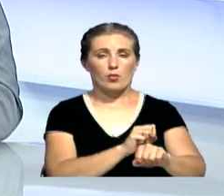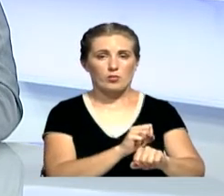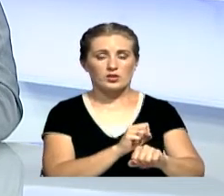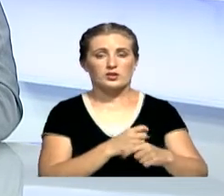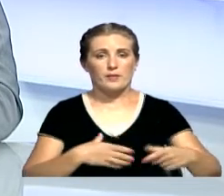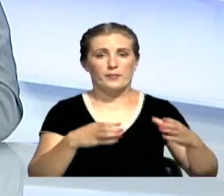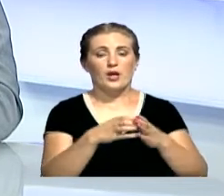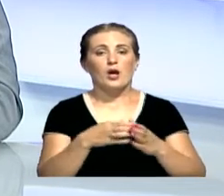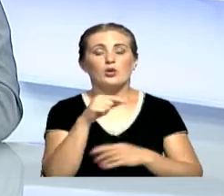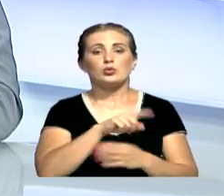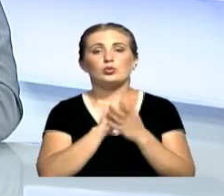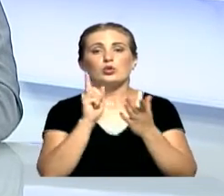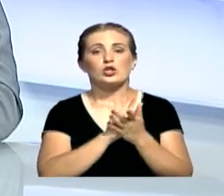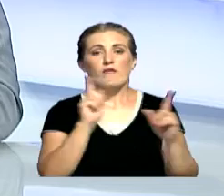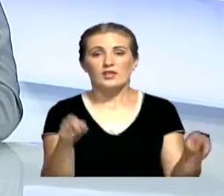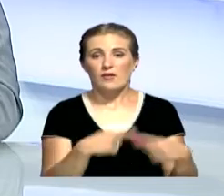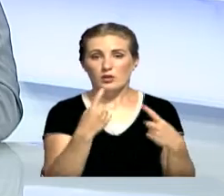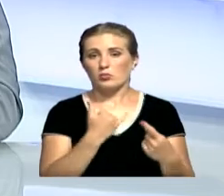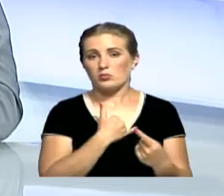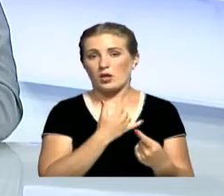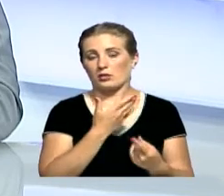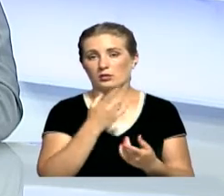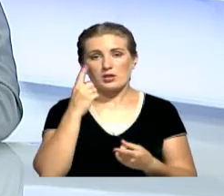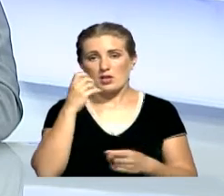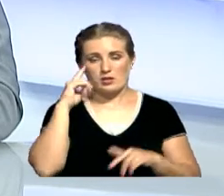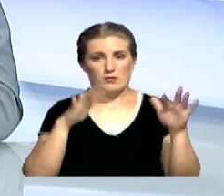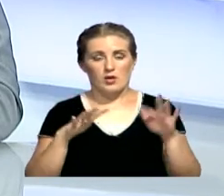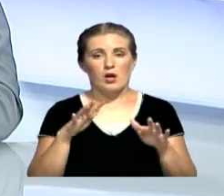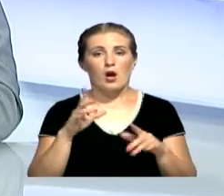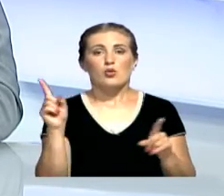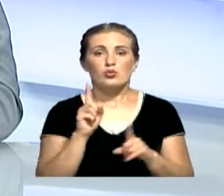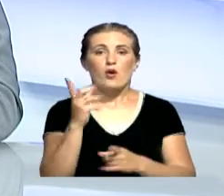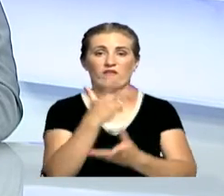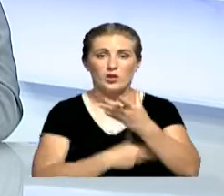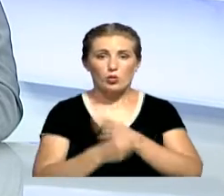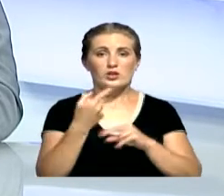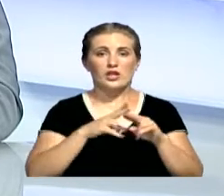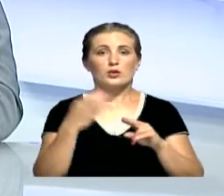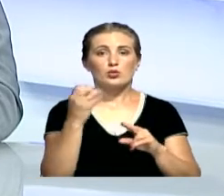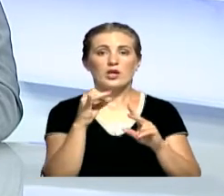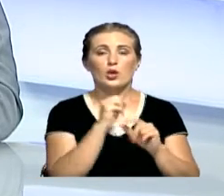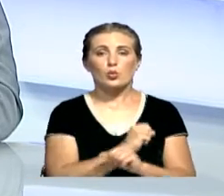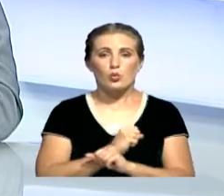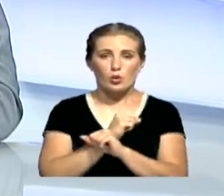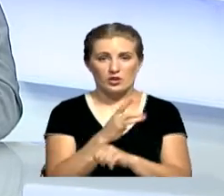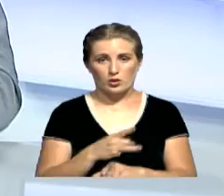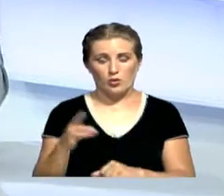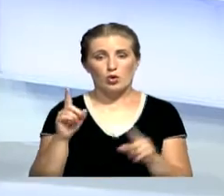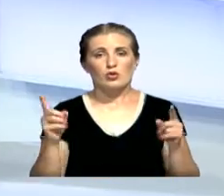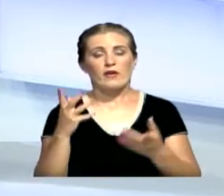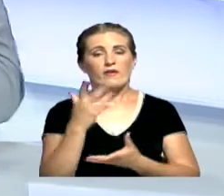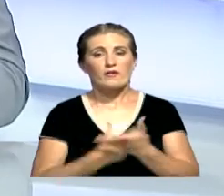должны восстанавливаться момент пример сомнений не возникает на то что в феодосии это еще и курортный регион то что феодосии